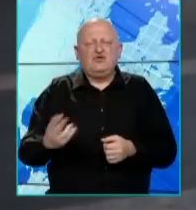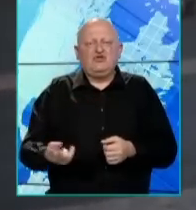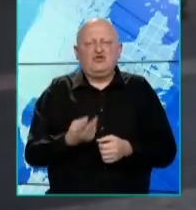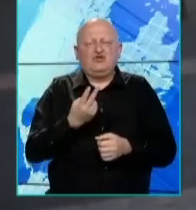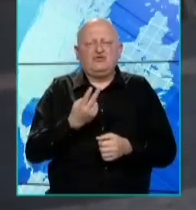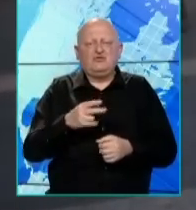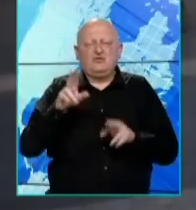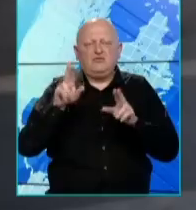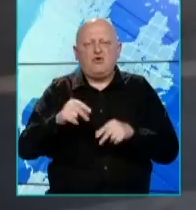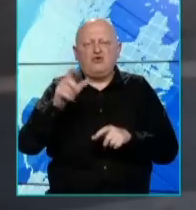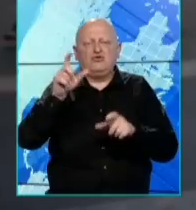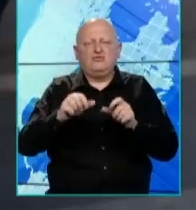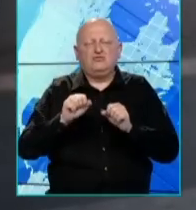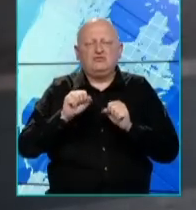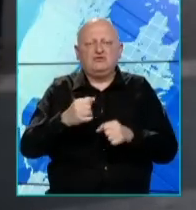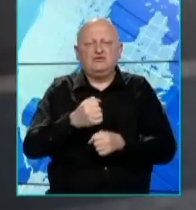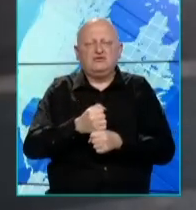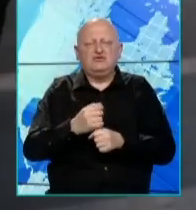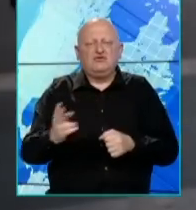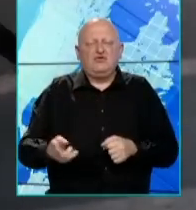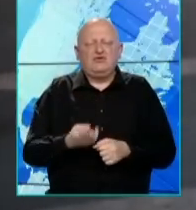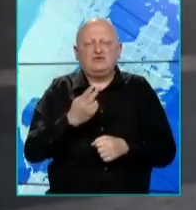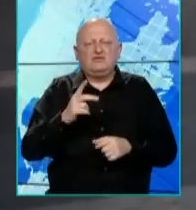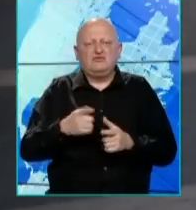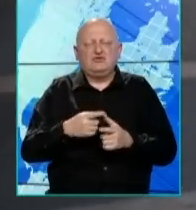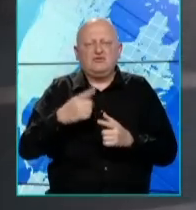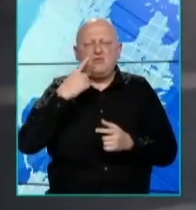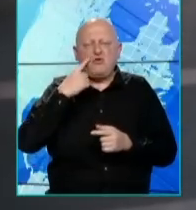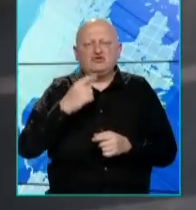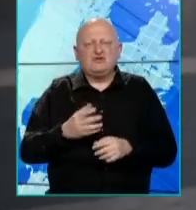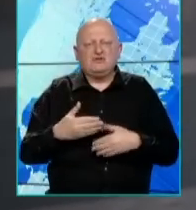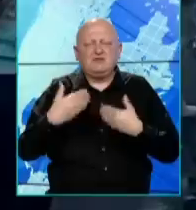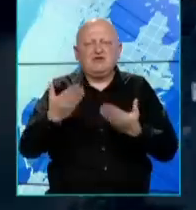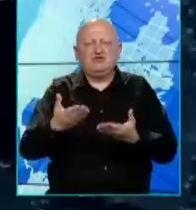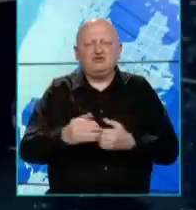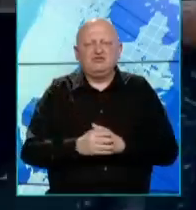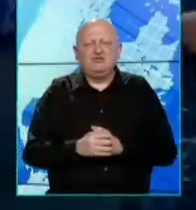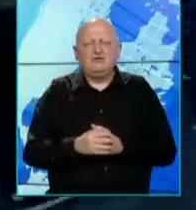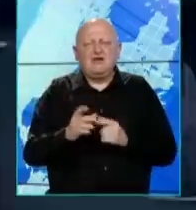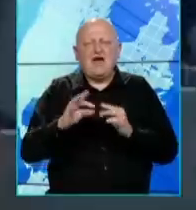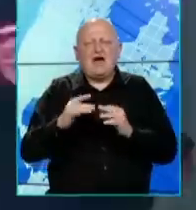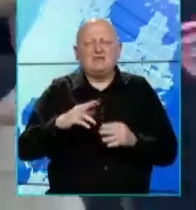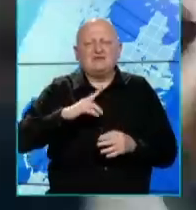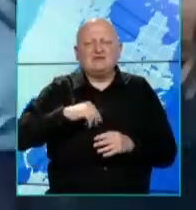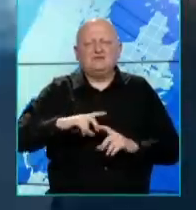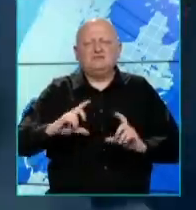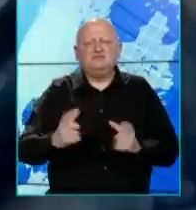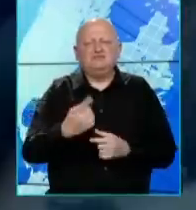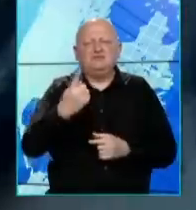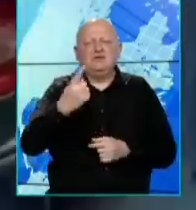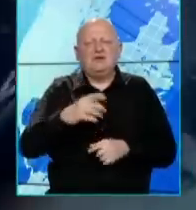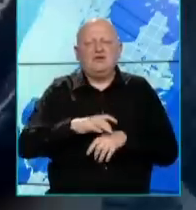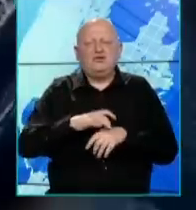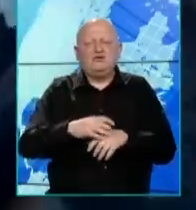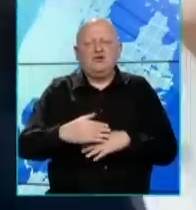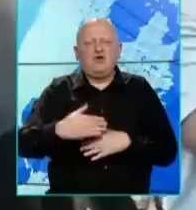dostojanstvo. Mogu li ljudi pod blokadom sačuvati dostojanstvo ili čak pokušati nešto predložiti? Armenska policija uhapsila je jednog od